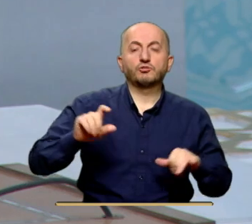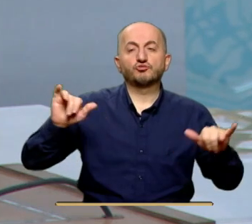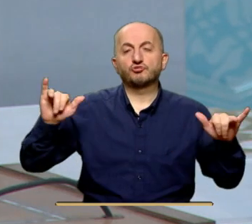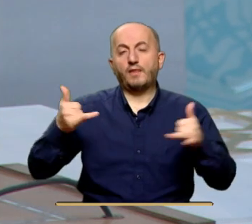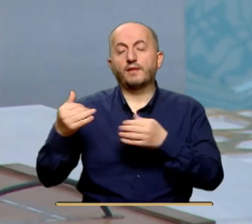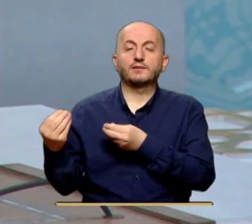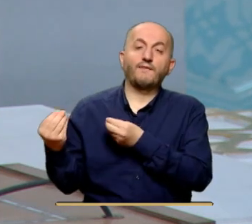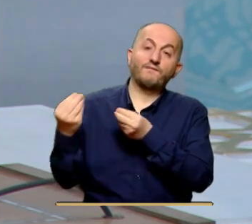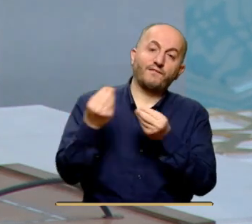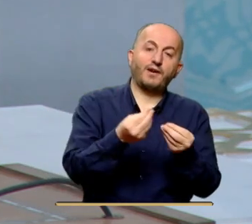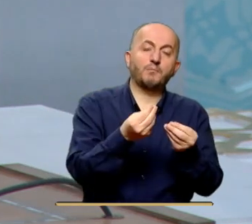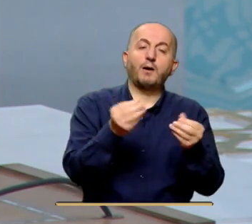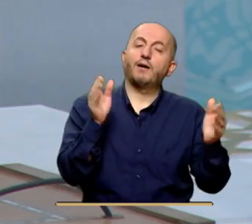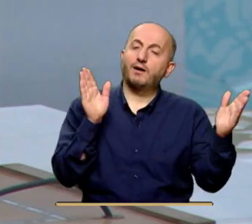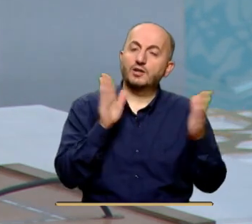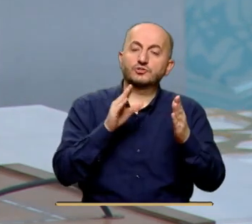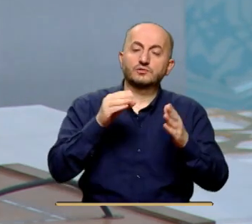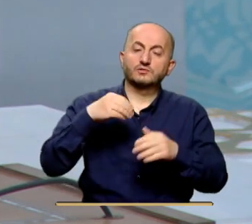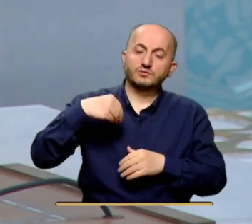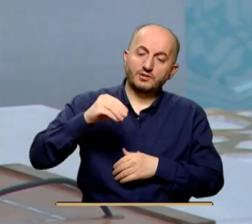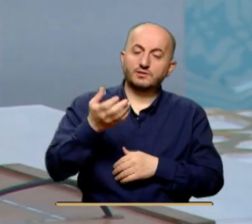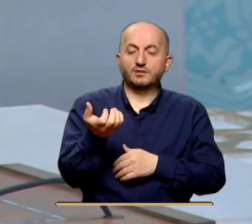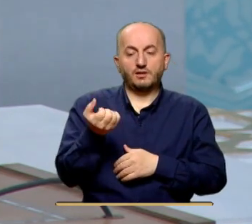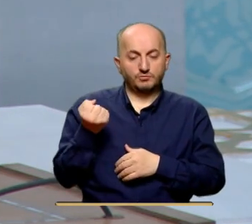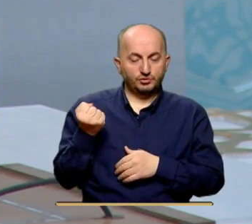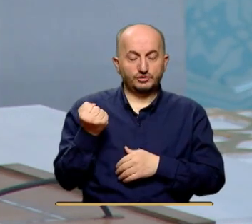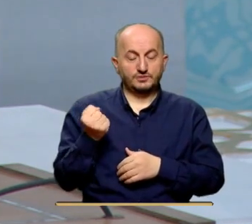cenneti verme karşılığında satın almıştır.